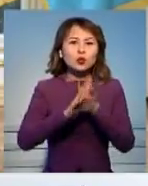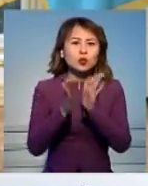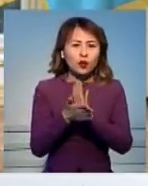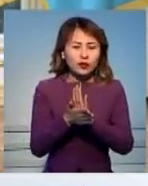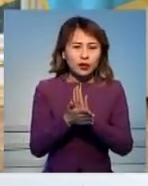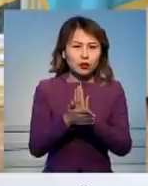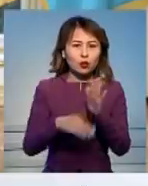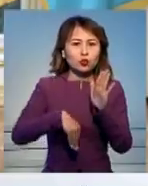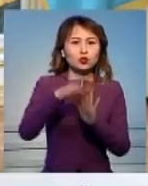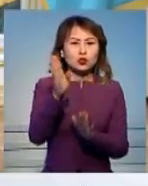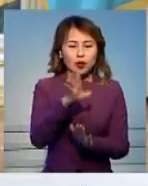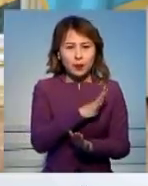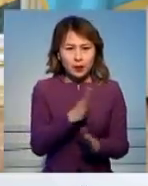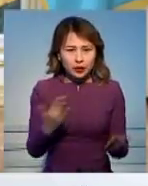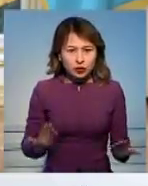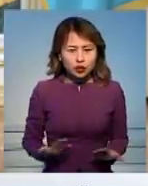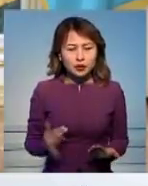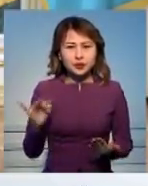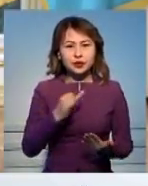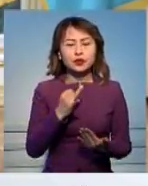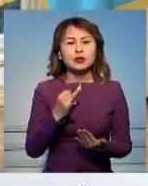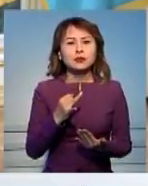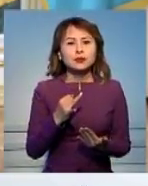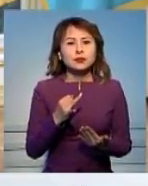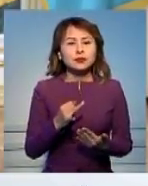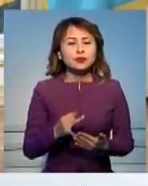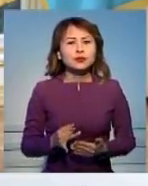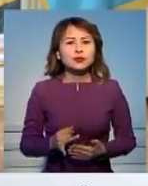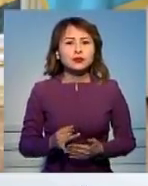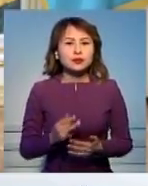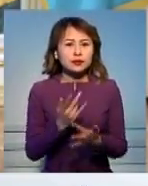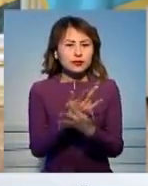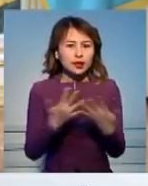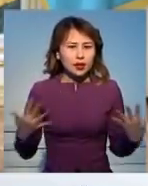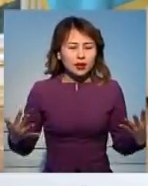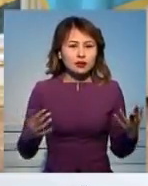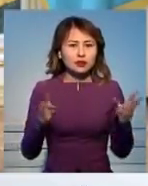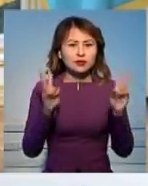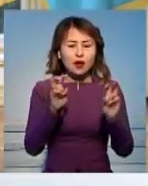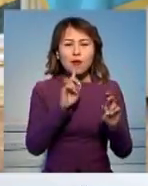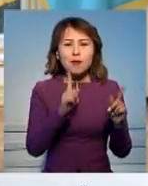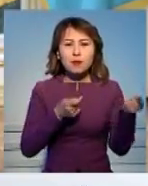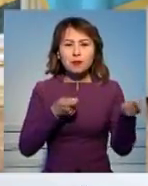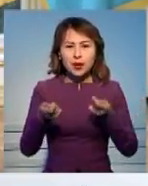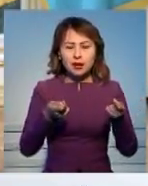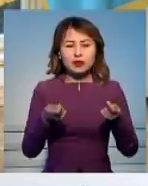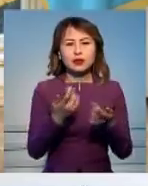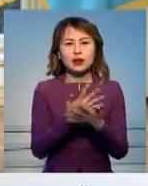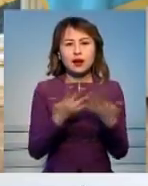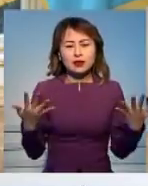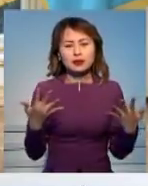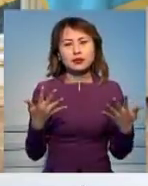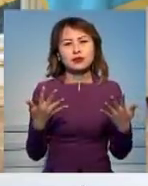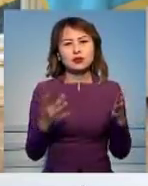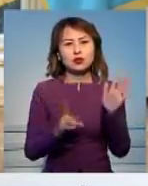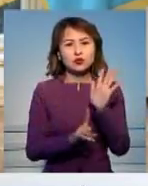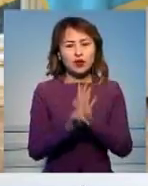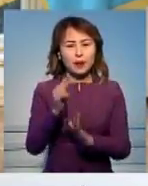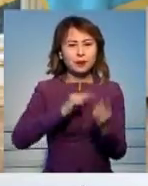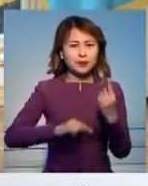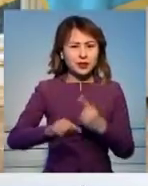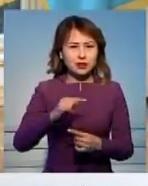естественных монополий, квазигосударственного сектора. Предусматриваются меры по фронтальному снижению издержек